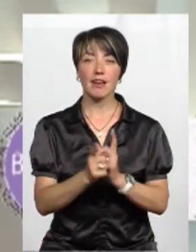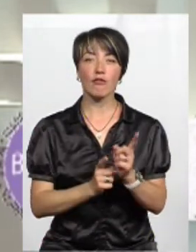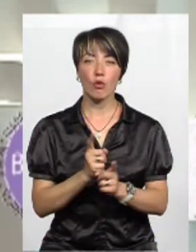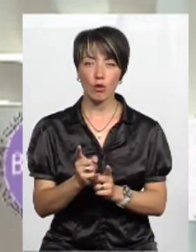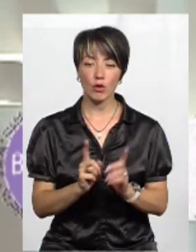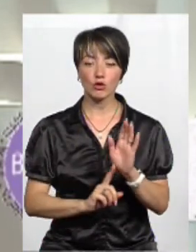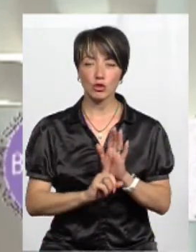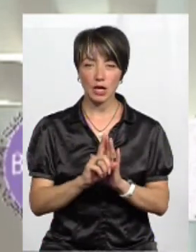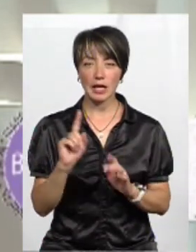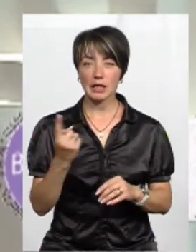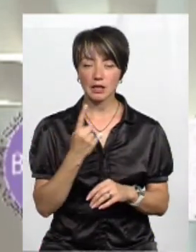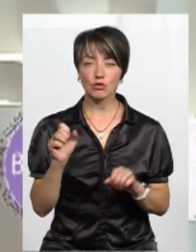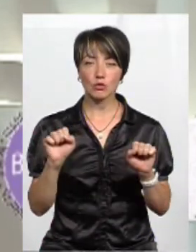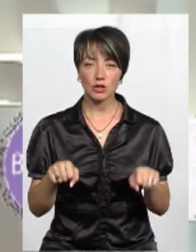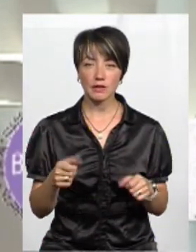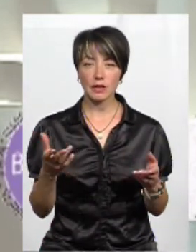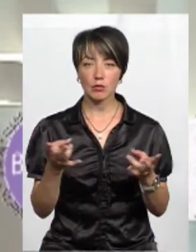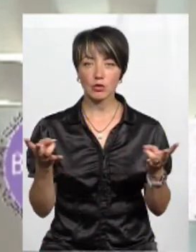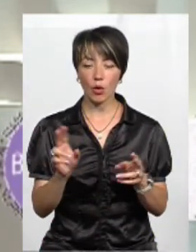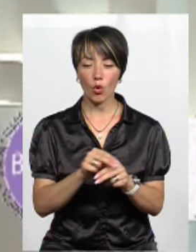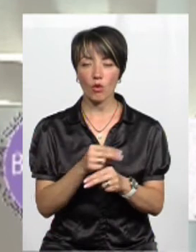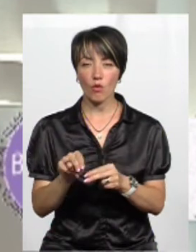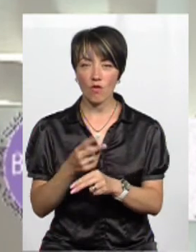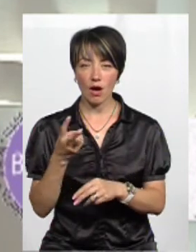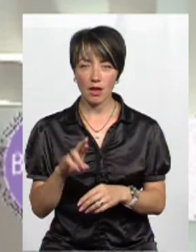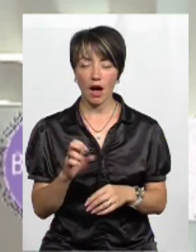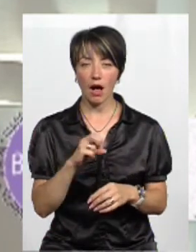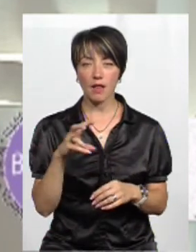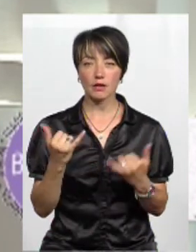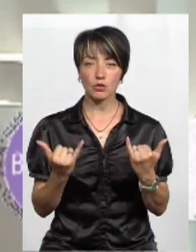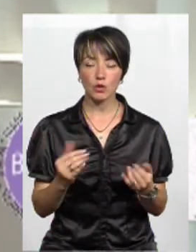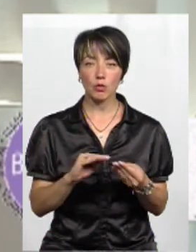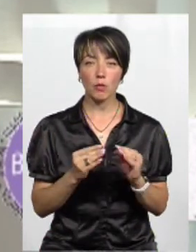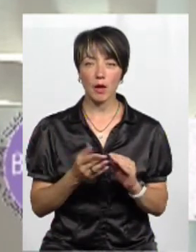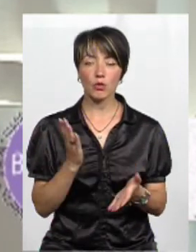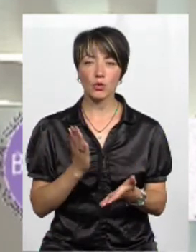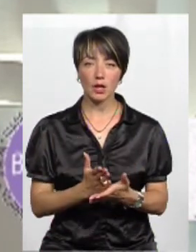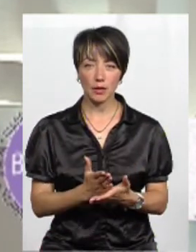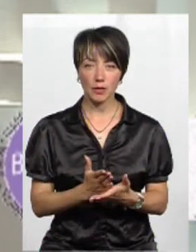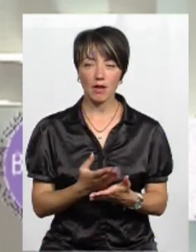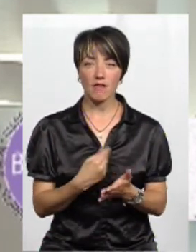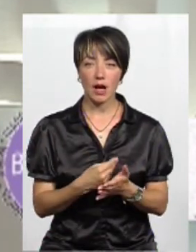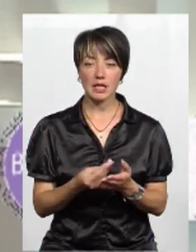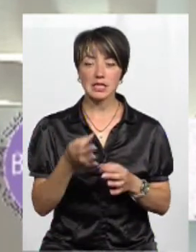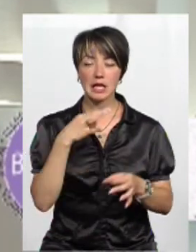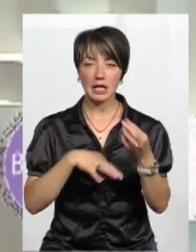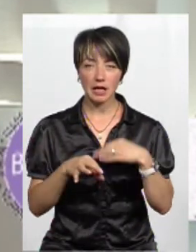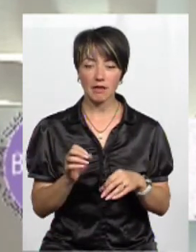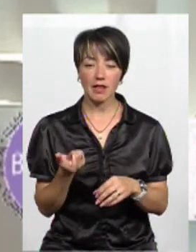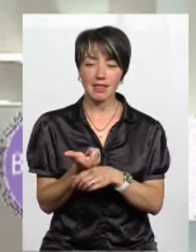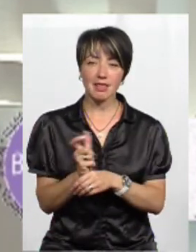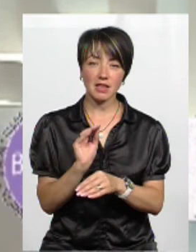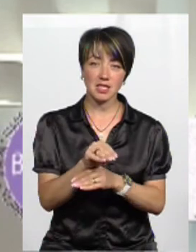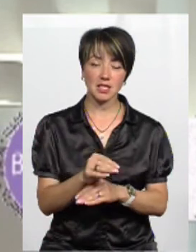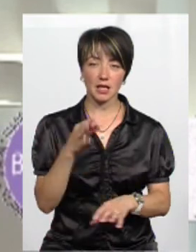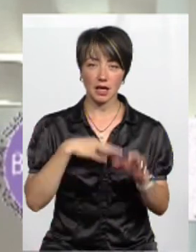реформи розпочались. Єдине, що, можливо, десь потребує коригування. Але на сьогодні проблемою є вартість ліків, націнки